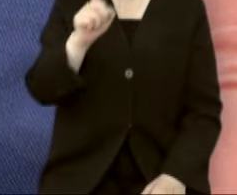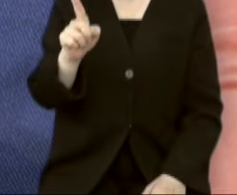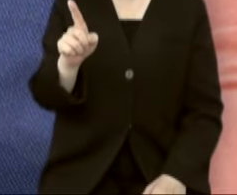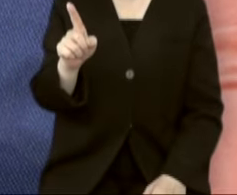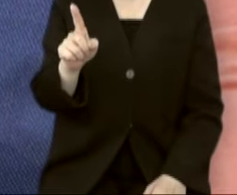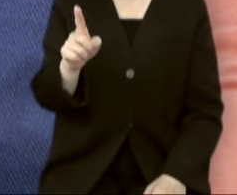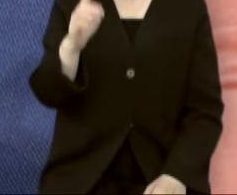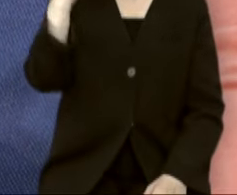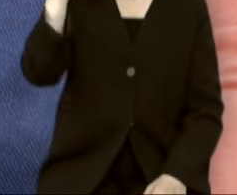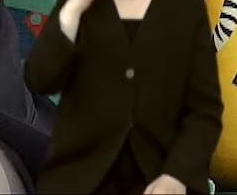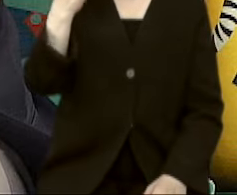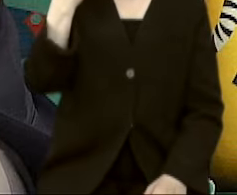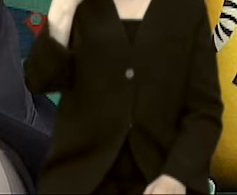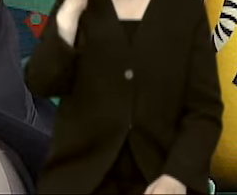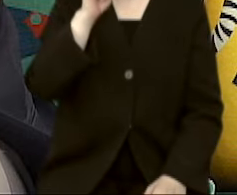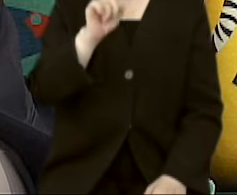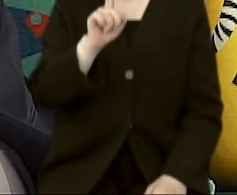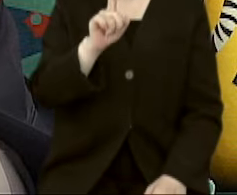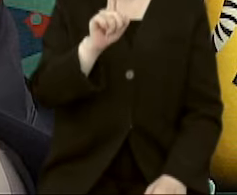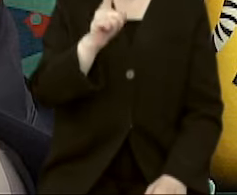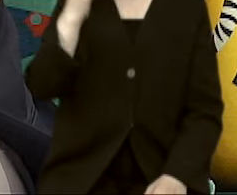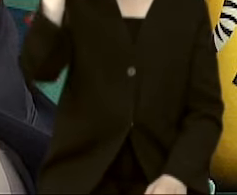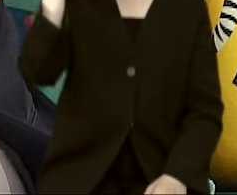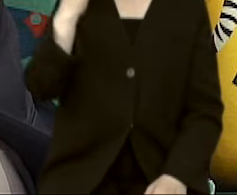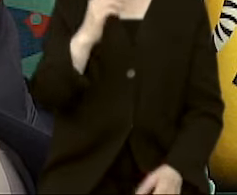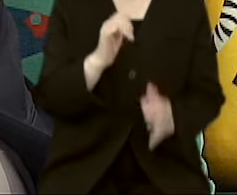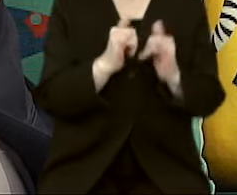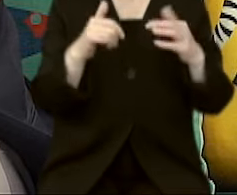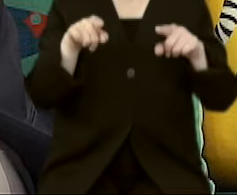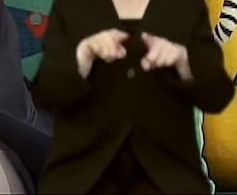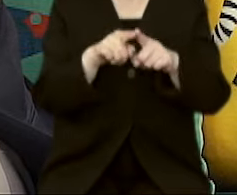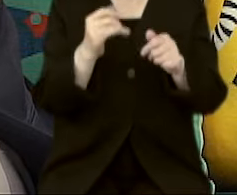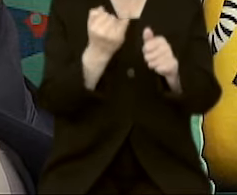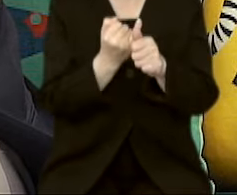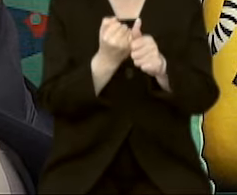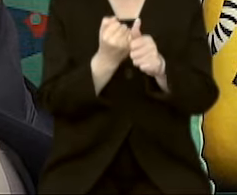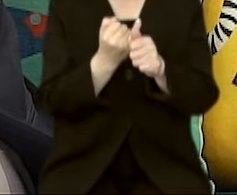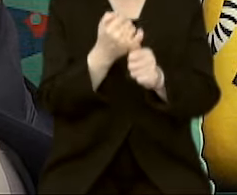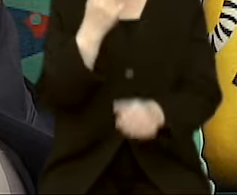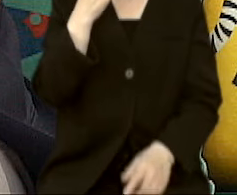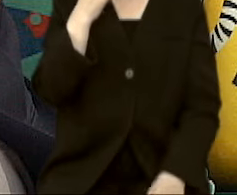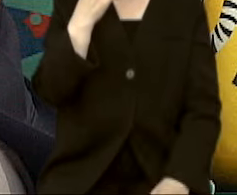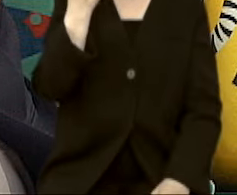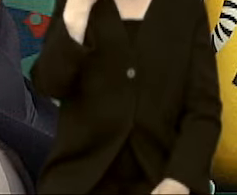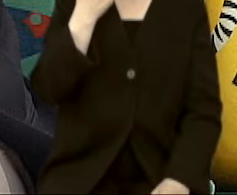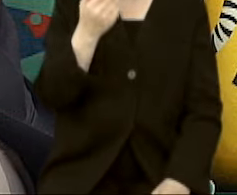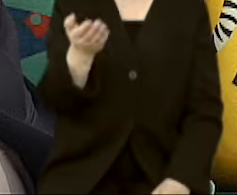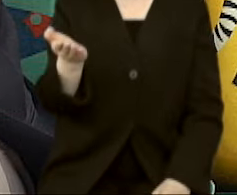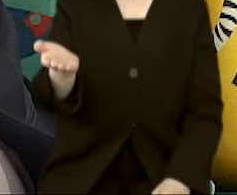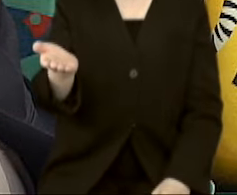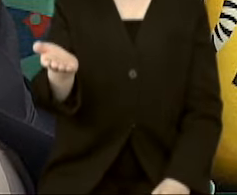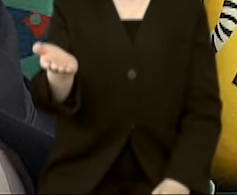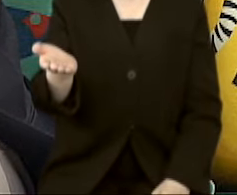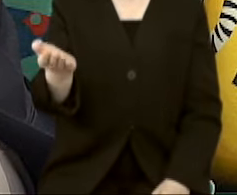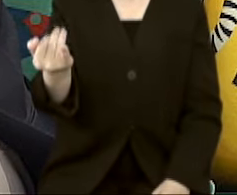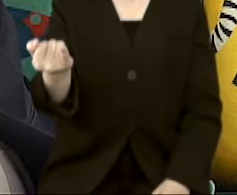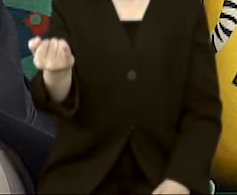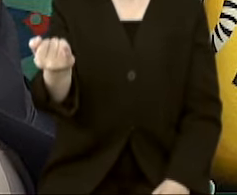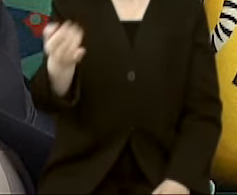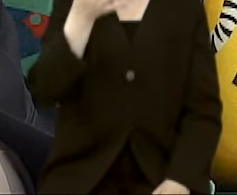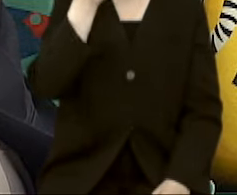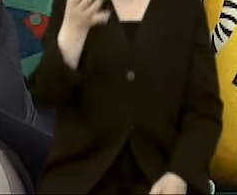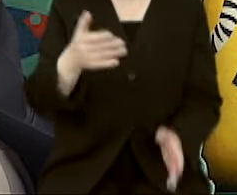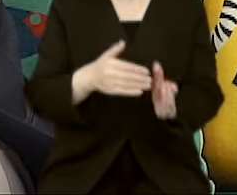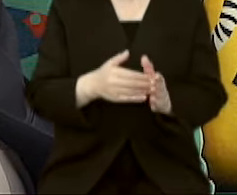로이가 한국말로 배라. 여기에 한국인 같이 결혼하게 되면 누구예요? 주님은 이분을